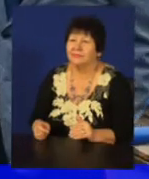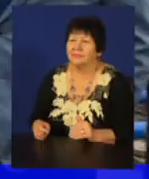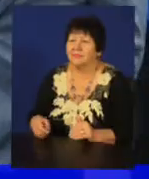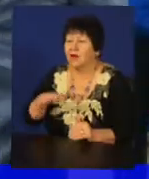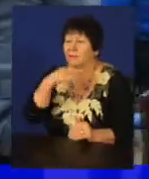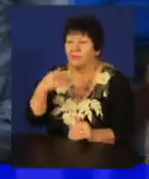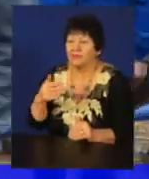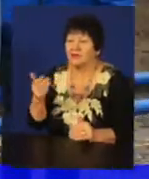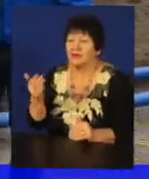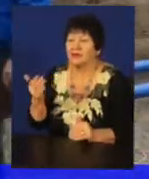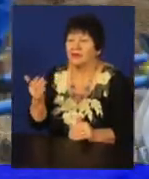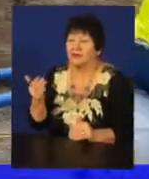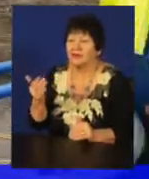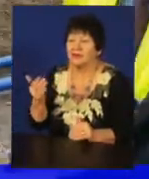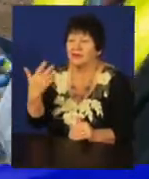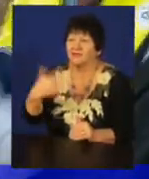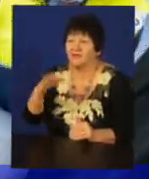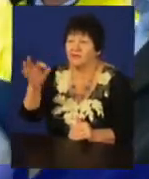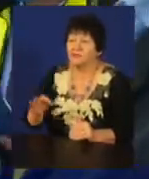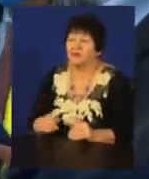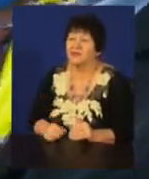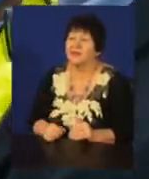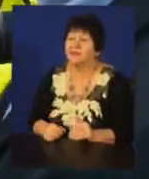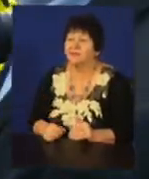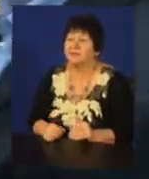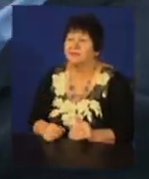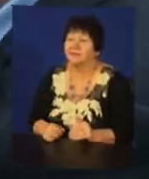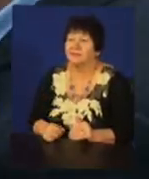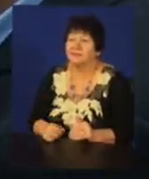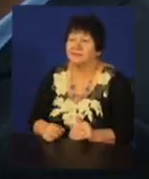840.000? 840.000. So, until currently 840,000 lei were